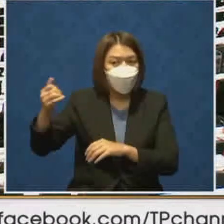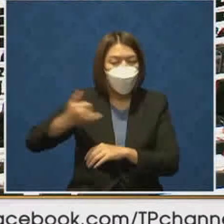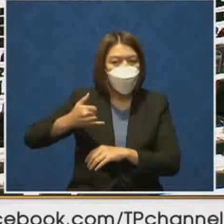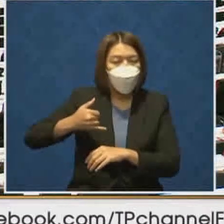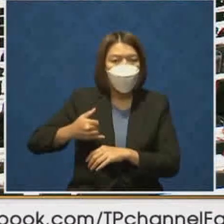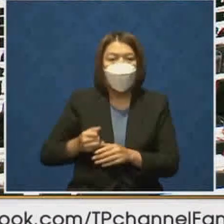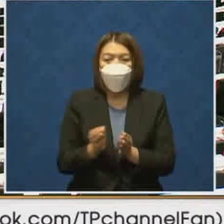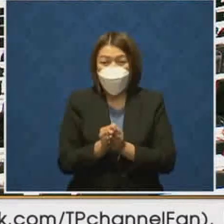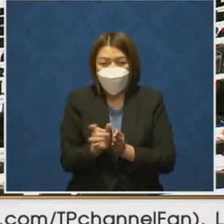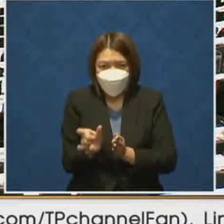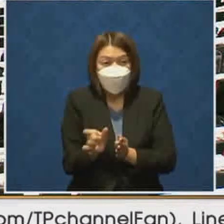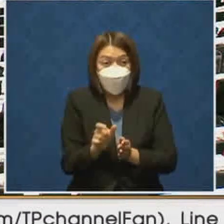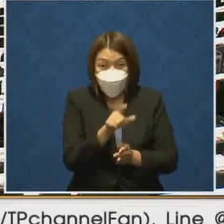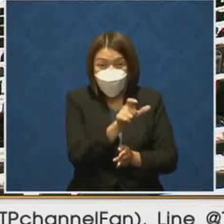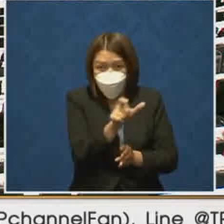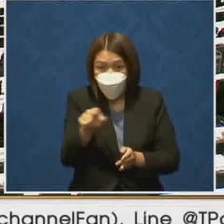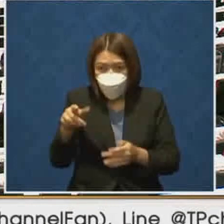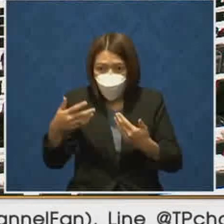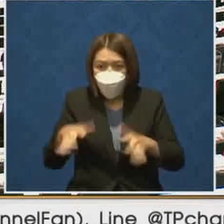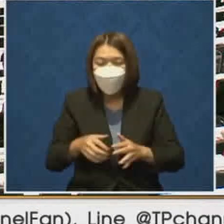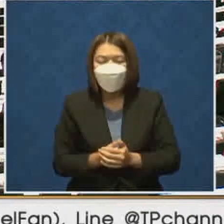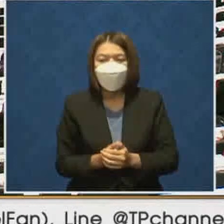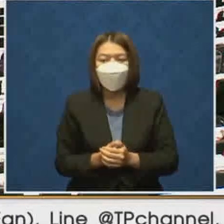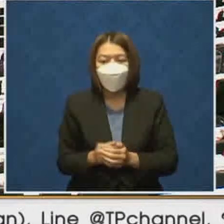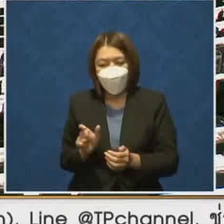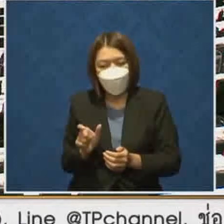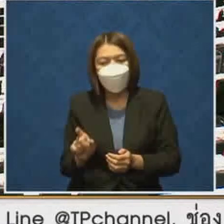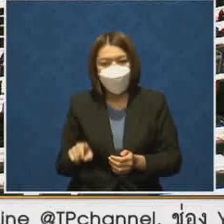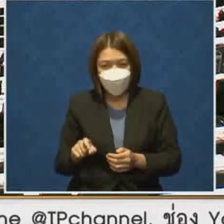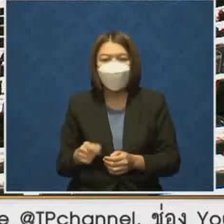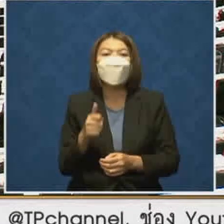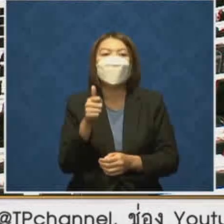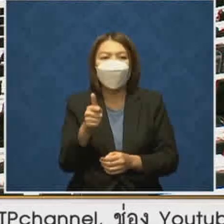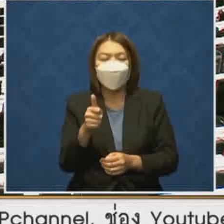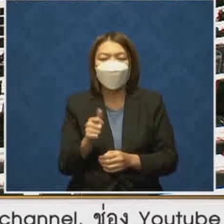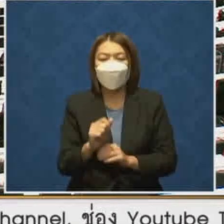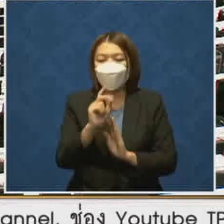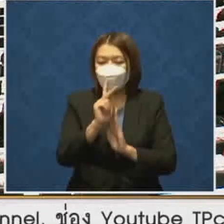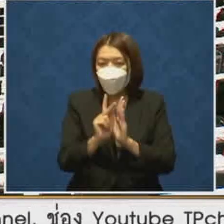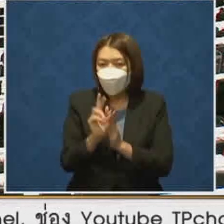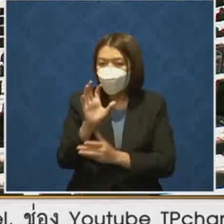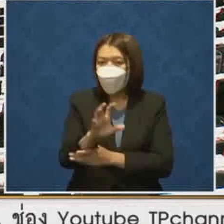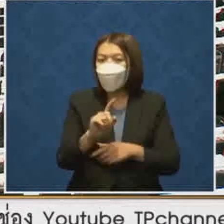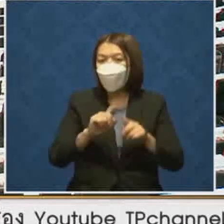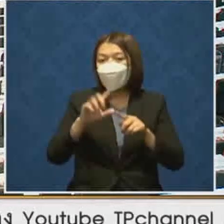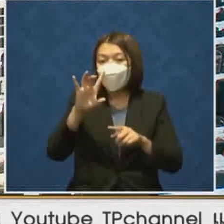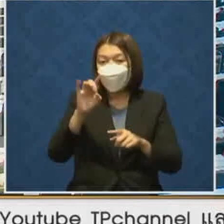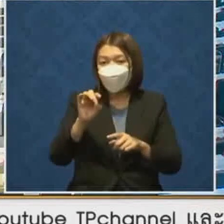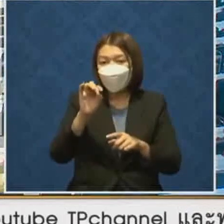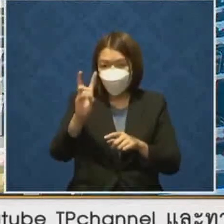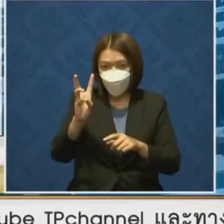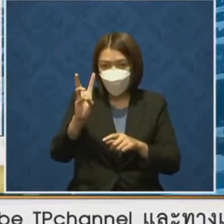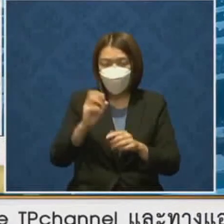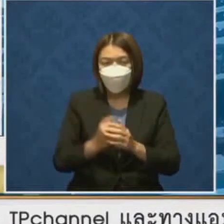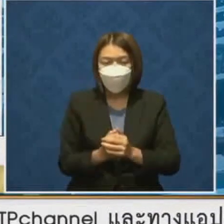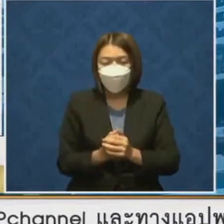มองว่าการที่ปลายครั้งนี้เนี่ยถือว่าเขาไม่ได้พลาดได้ดีมากข้อมูล ดีนะ ข้อมูลดีมีพ